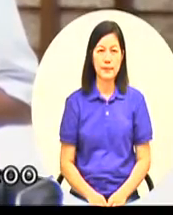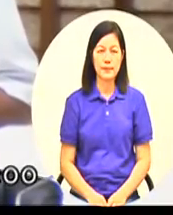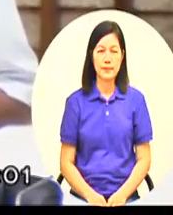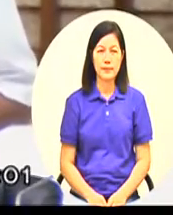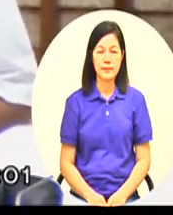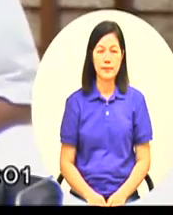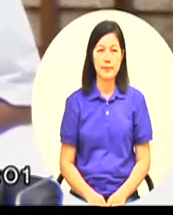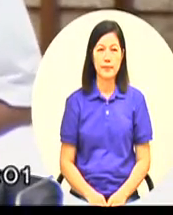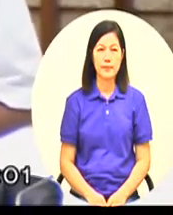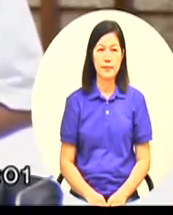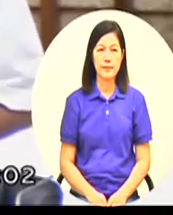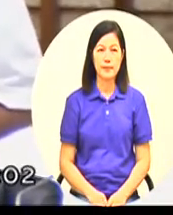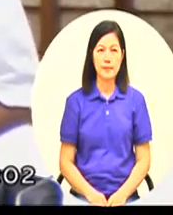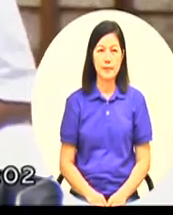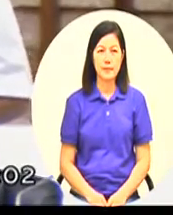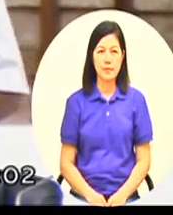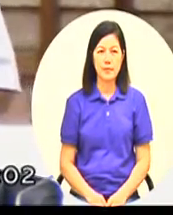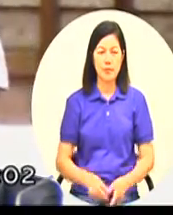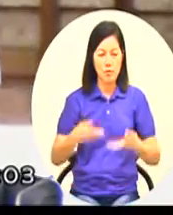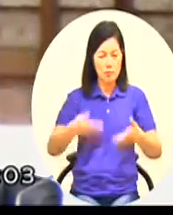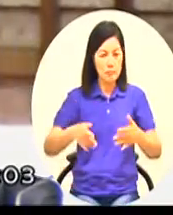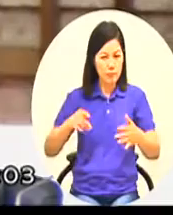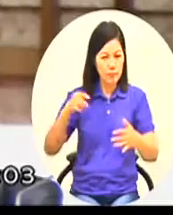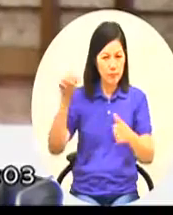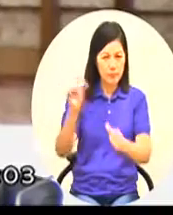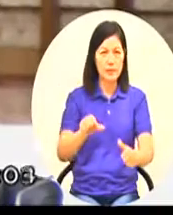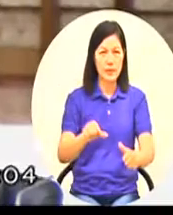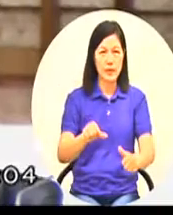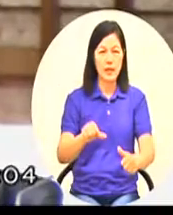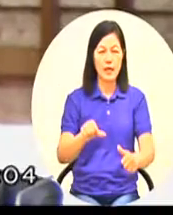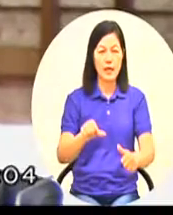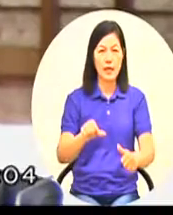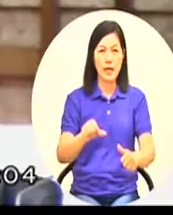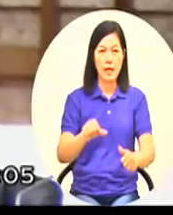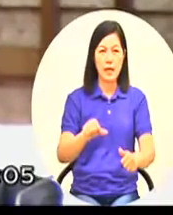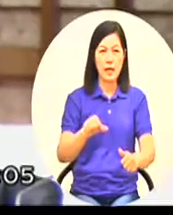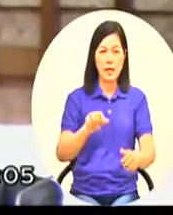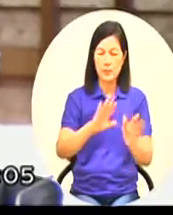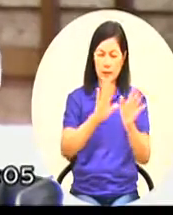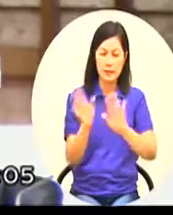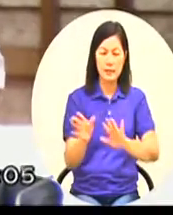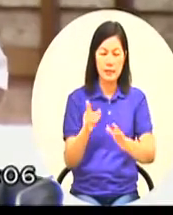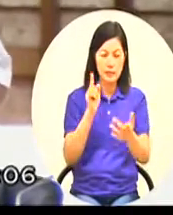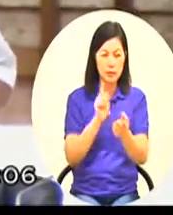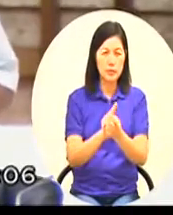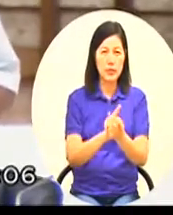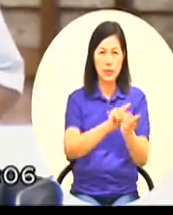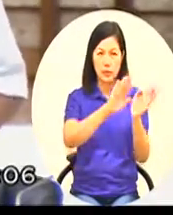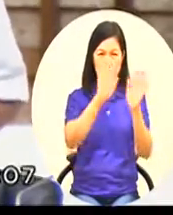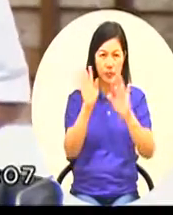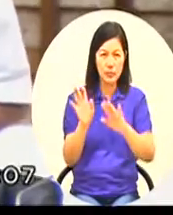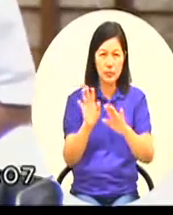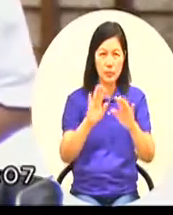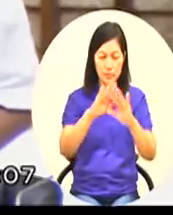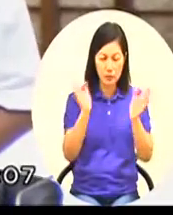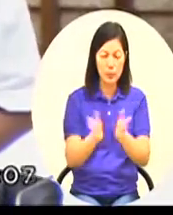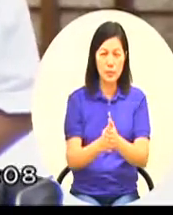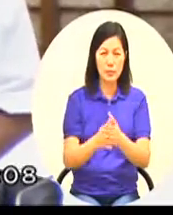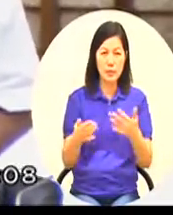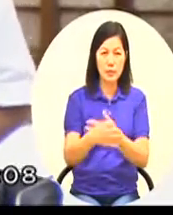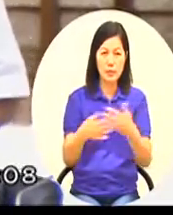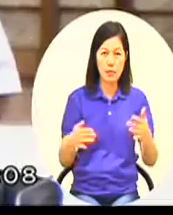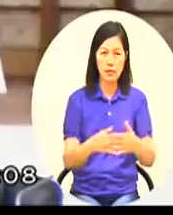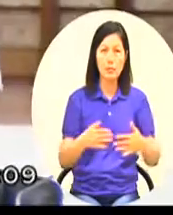们在这个重罚之下，你到底认为在重罚的之下，对于整个的交通的改善会